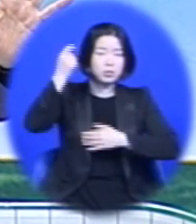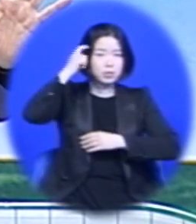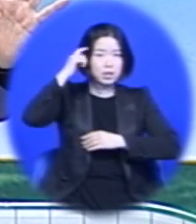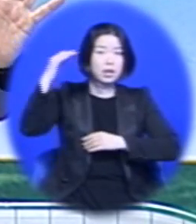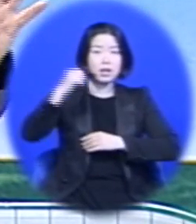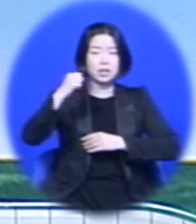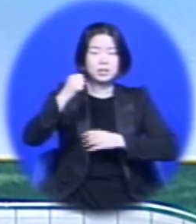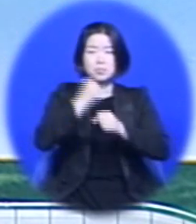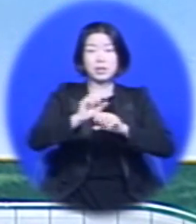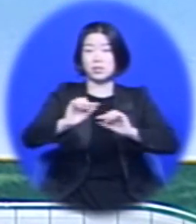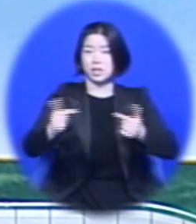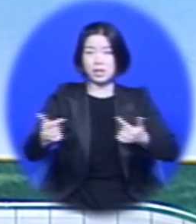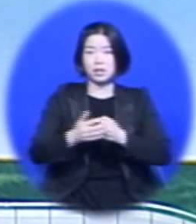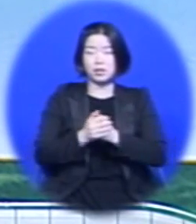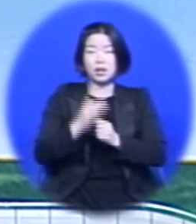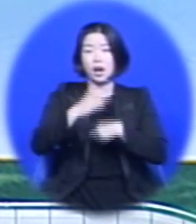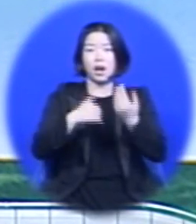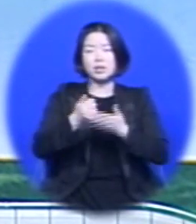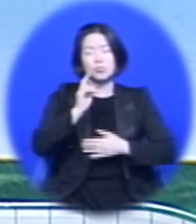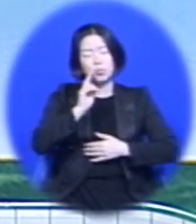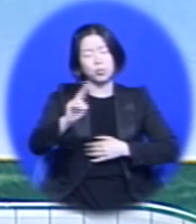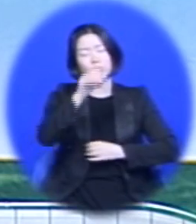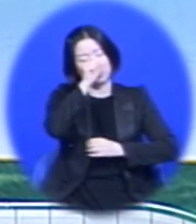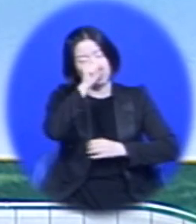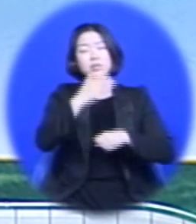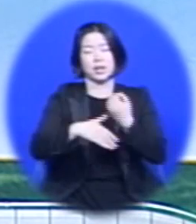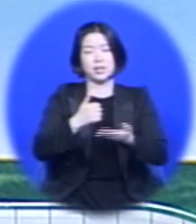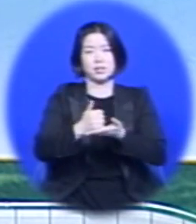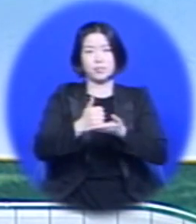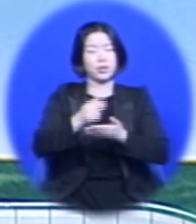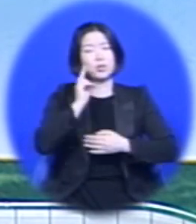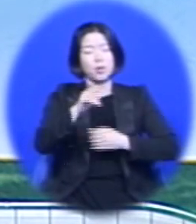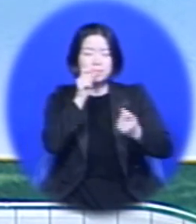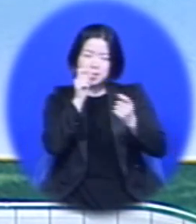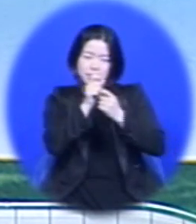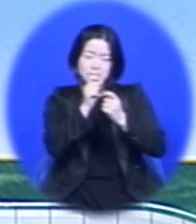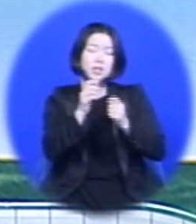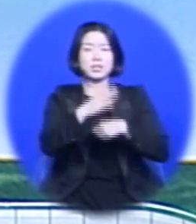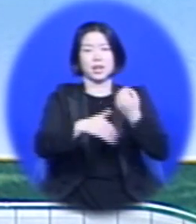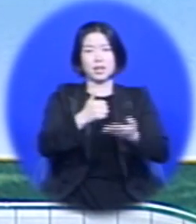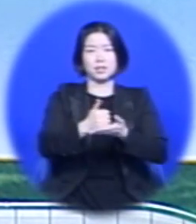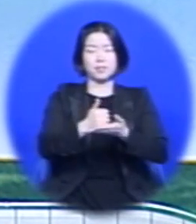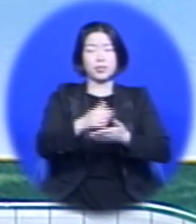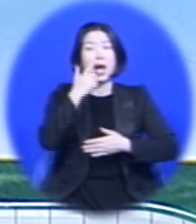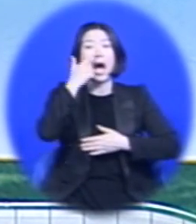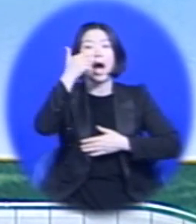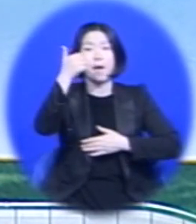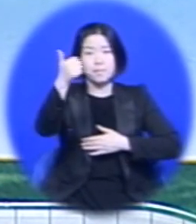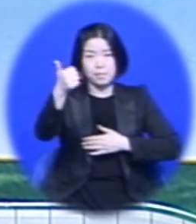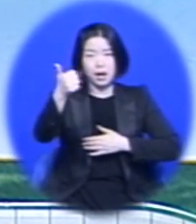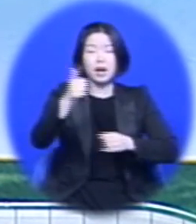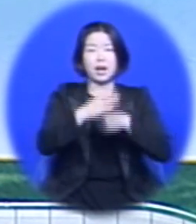않습니다. 하나님은 너무나 좋으신 하나님, 너무나 친밀하신 하나님, 아빠이신